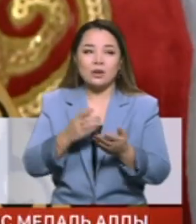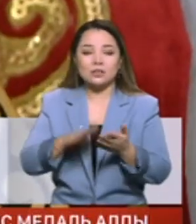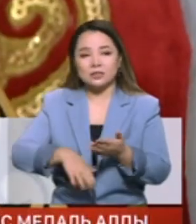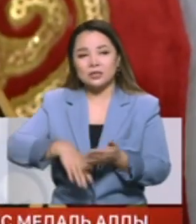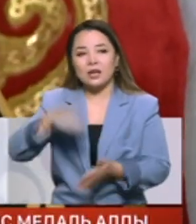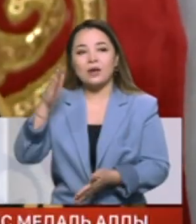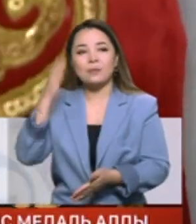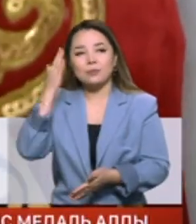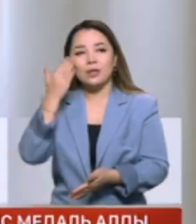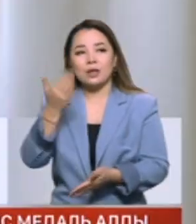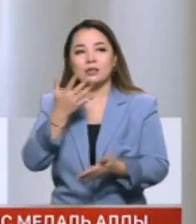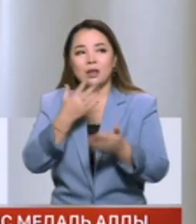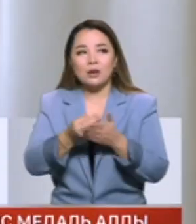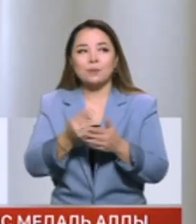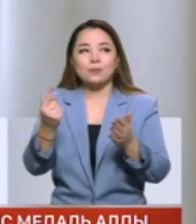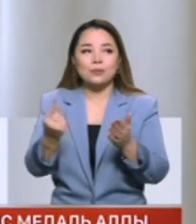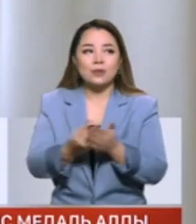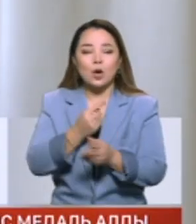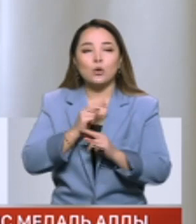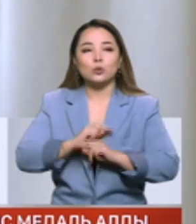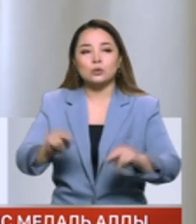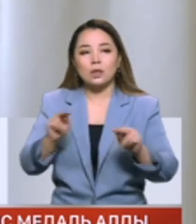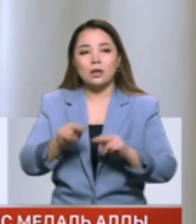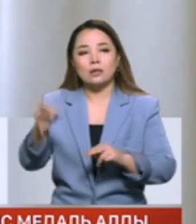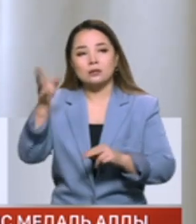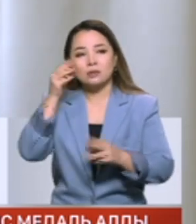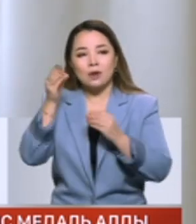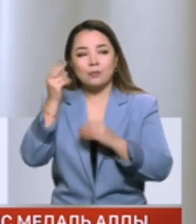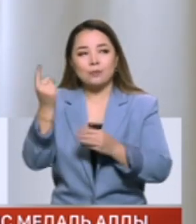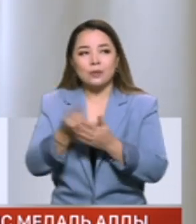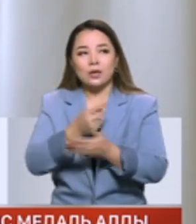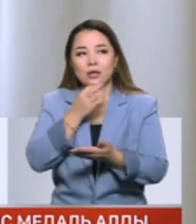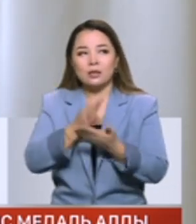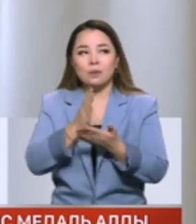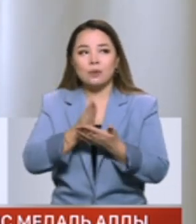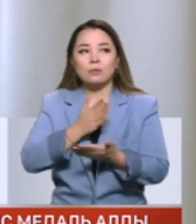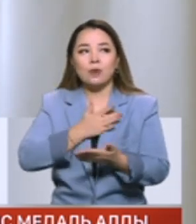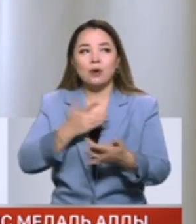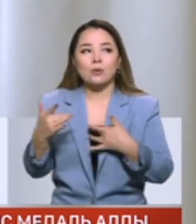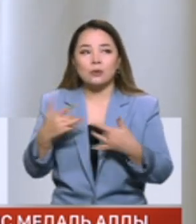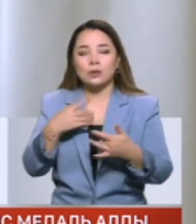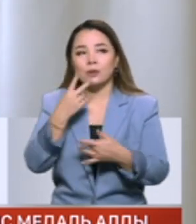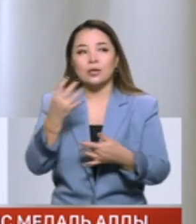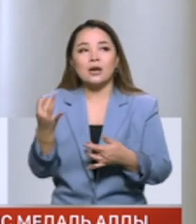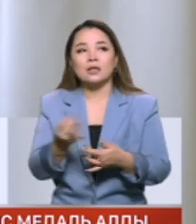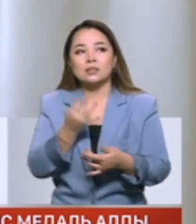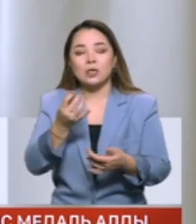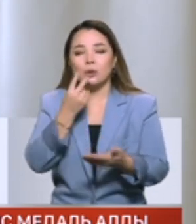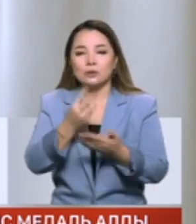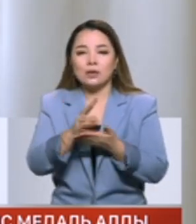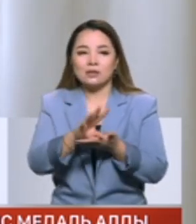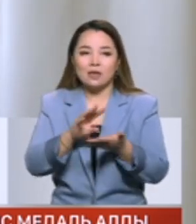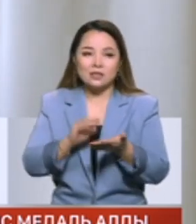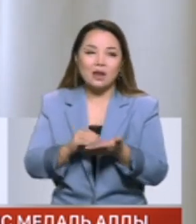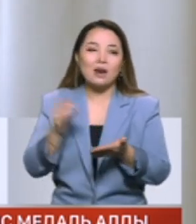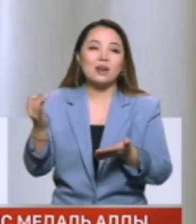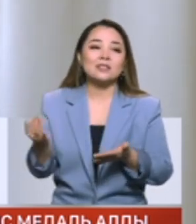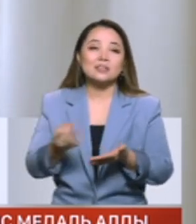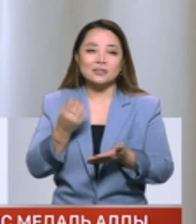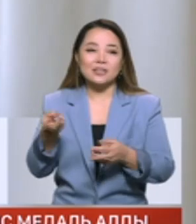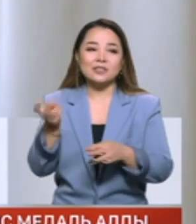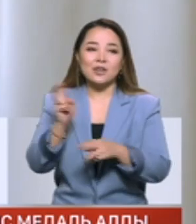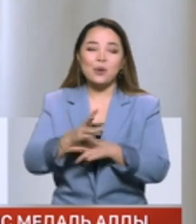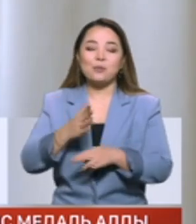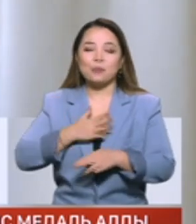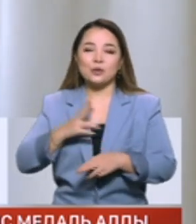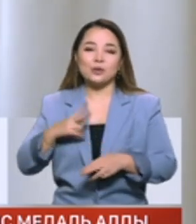титтейінен армандаған әйгерім алғашқы болып ұстаздан тәлім алғандардың бірі. Менің өнерімді көріп, қалғандар қызықты, қызығып,